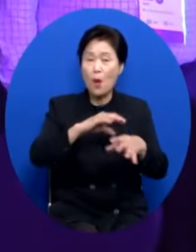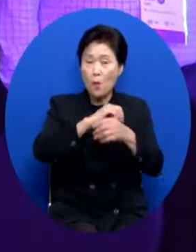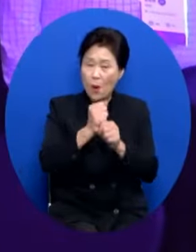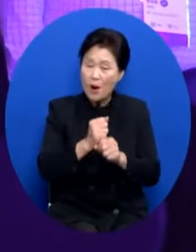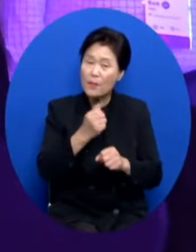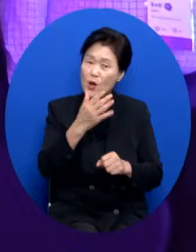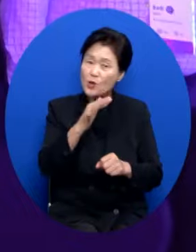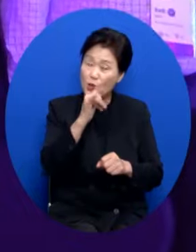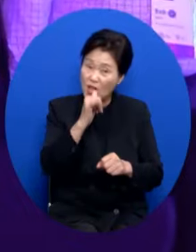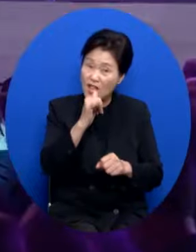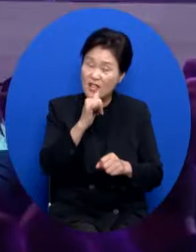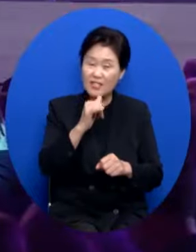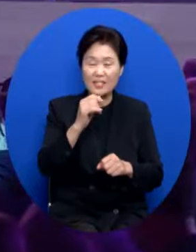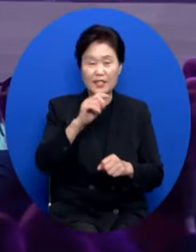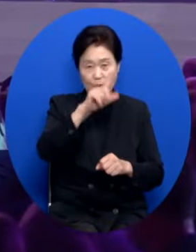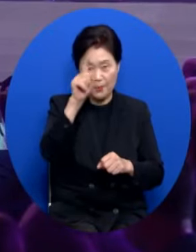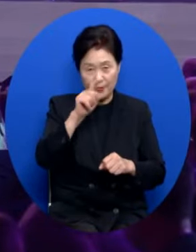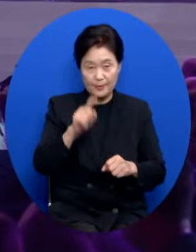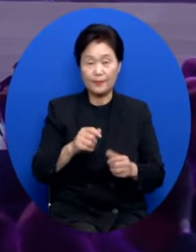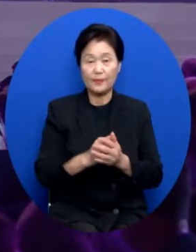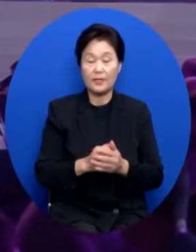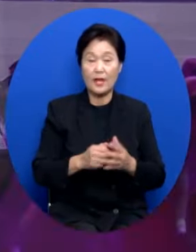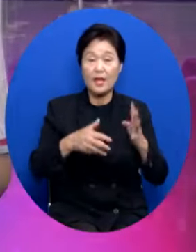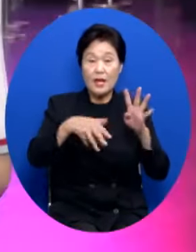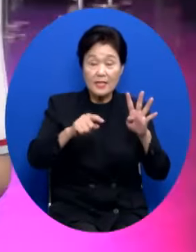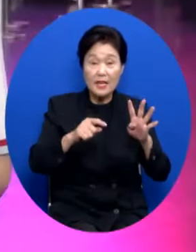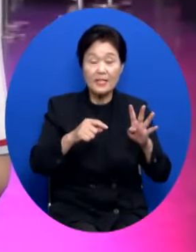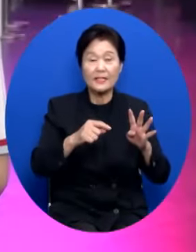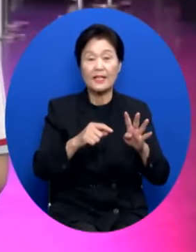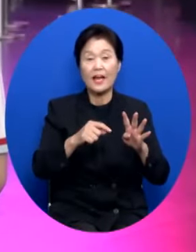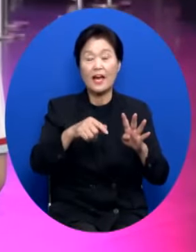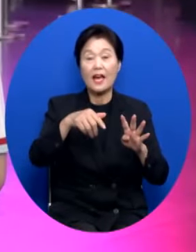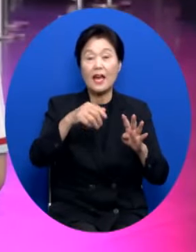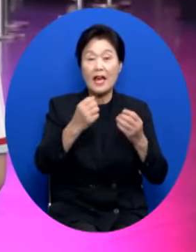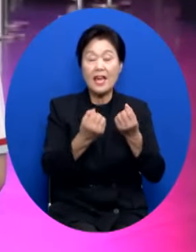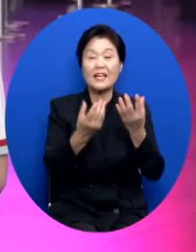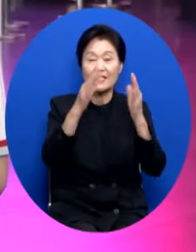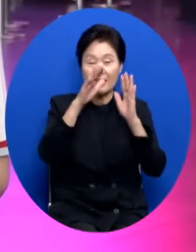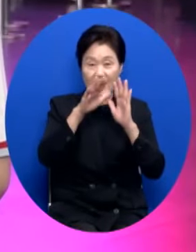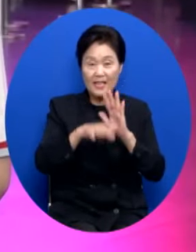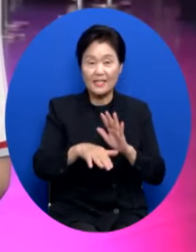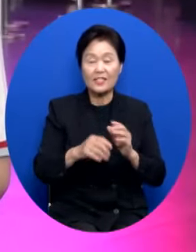있습니다. 제4차 서울 인천 로잔대회 현장에서 CTS 뉴스 이현지입니다.